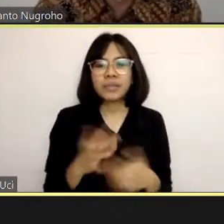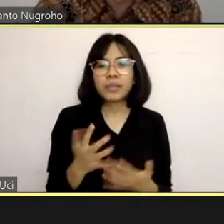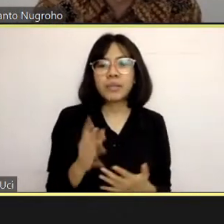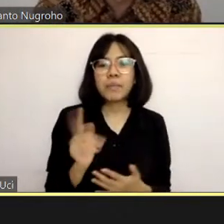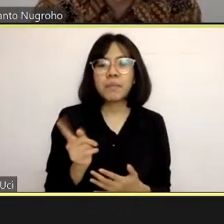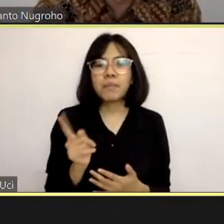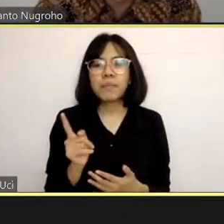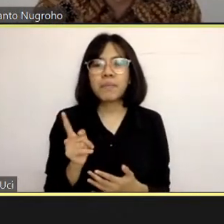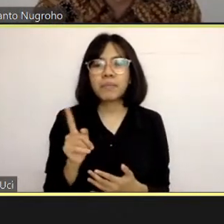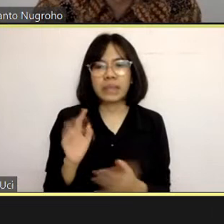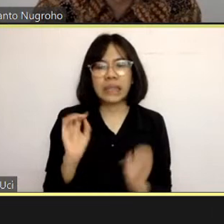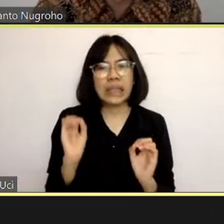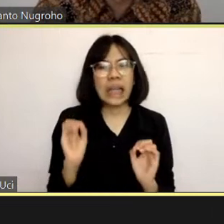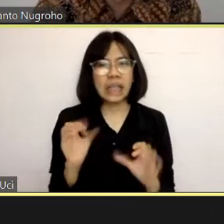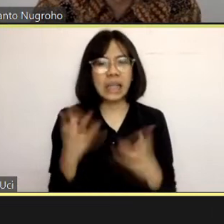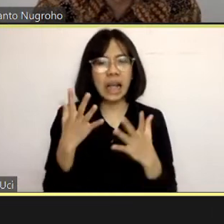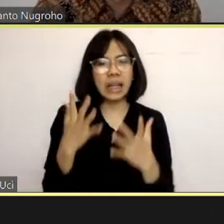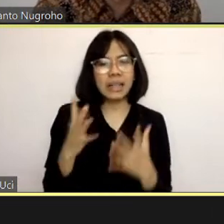medis jalanan Jakarta,